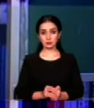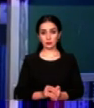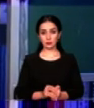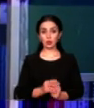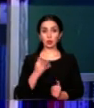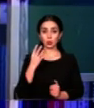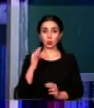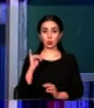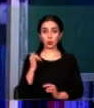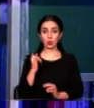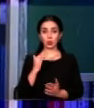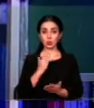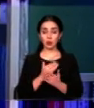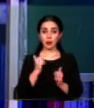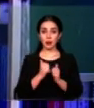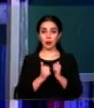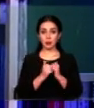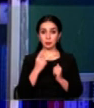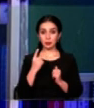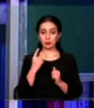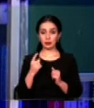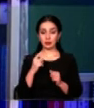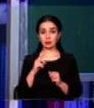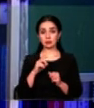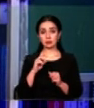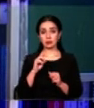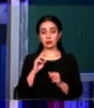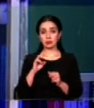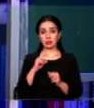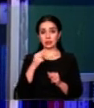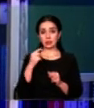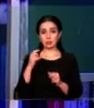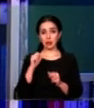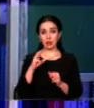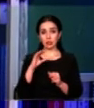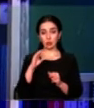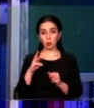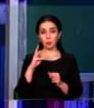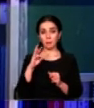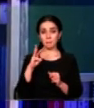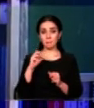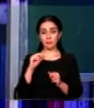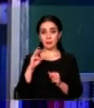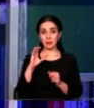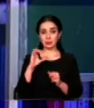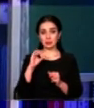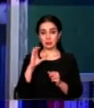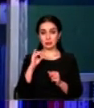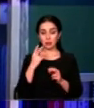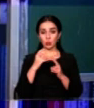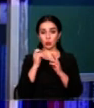to uglerod bor. Har bittasini atom nisbiy atom massasi 12 dan 12 ni 4 ga ko'paytiramiz